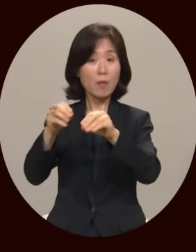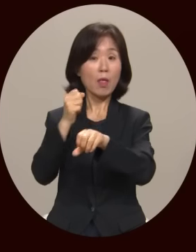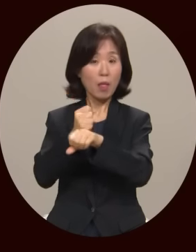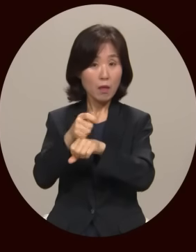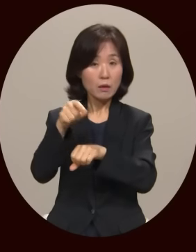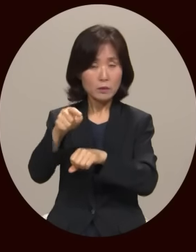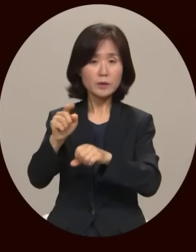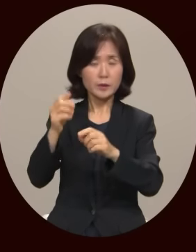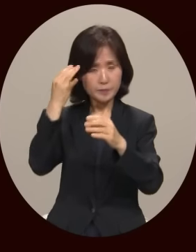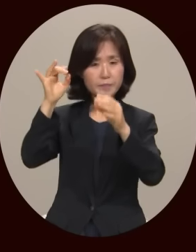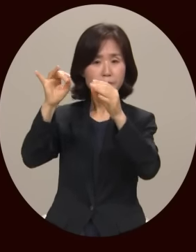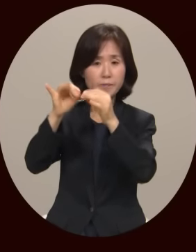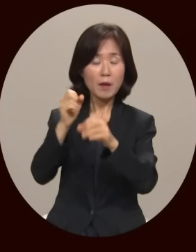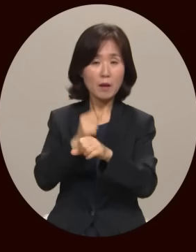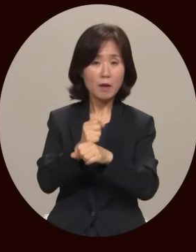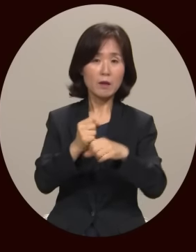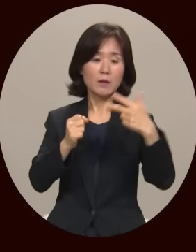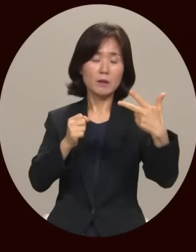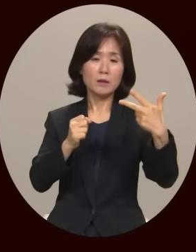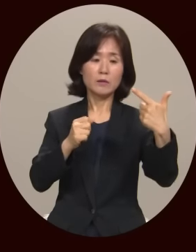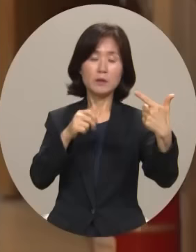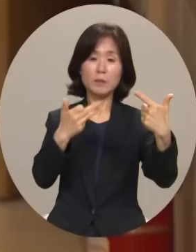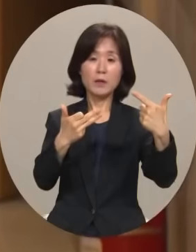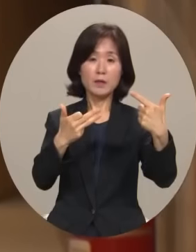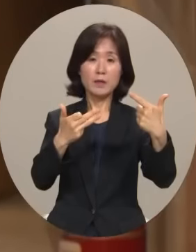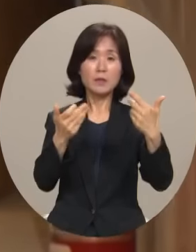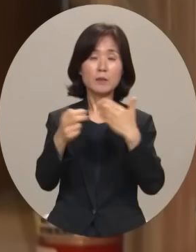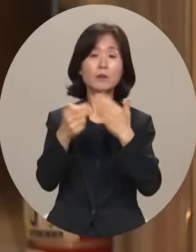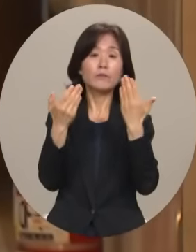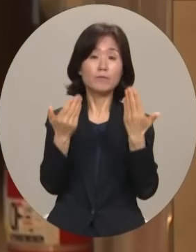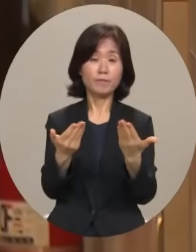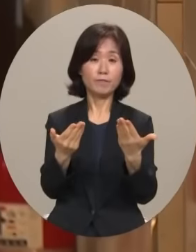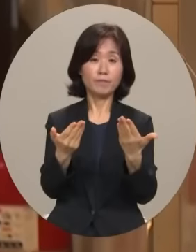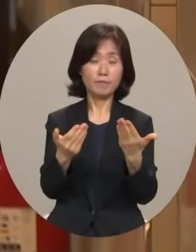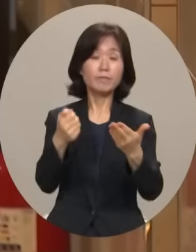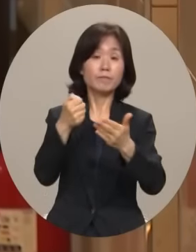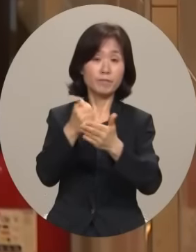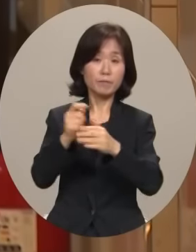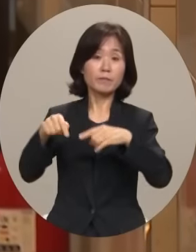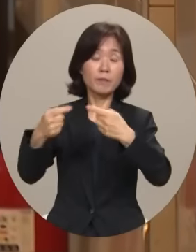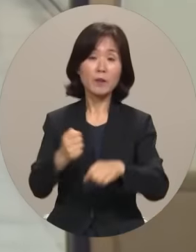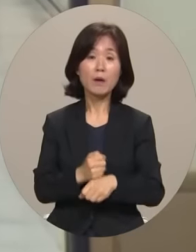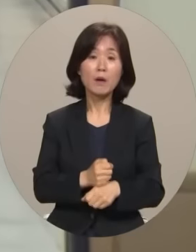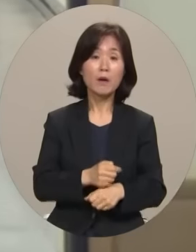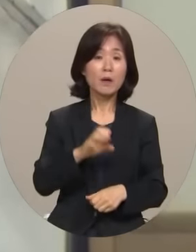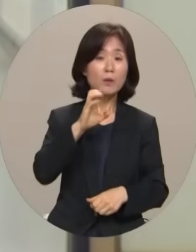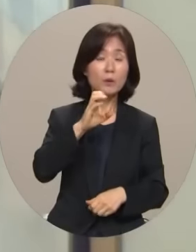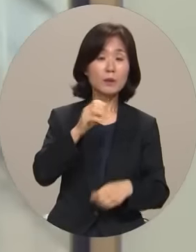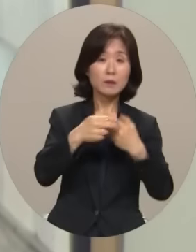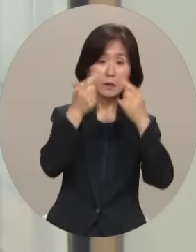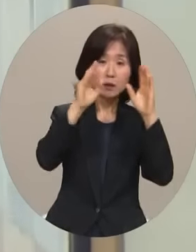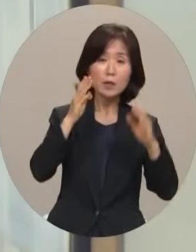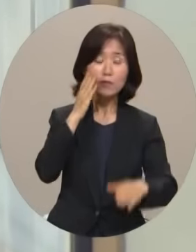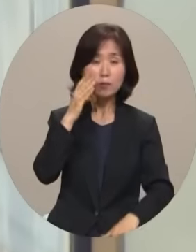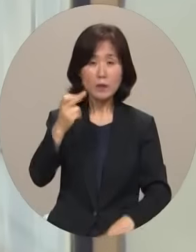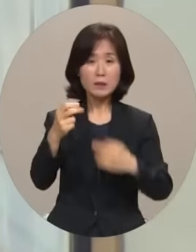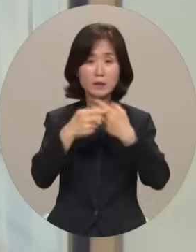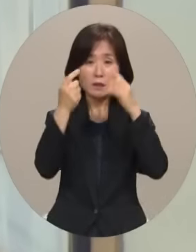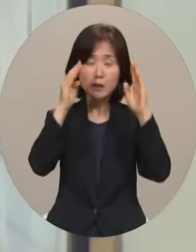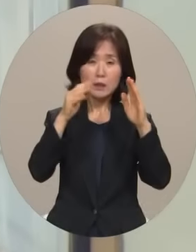18일 전면 휴진에 참여한다고 밝혔습니다 또 가톨릭 의대와 성균관대 의대 울산의대 교수 협의의